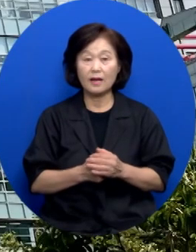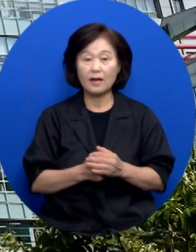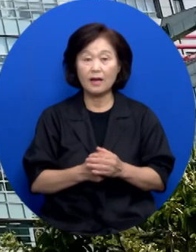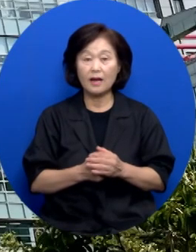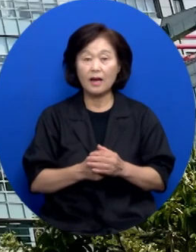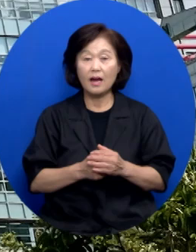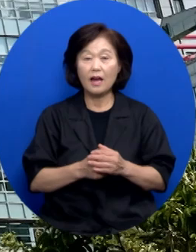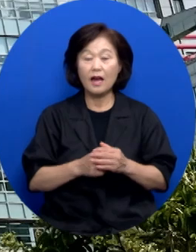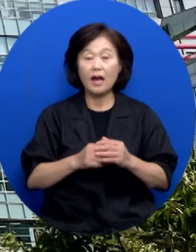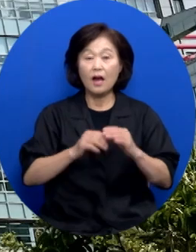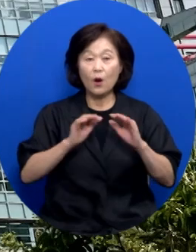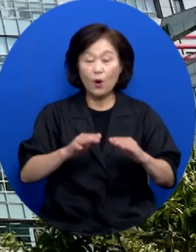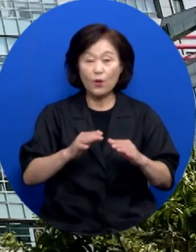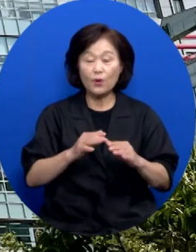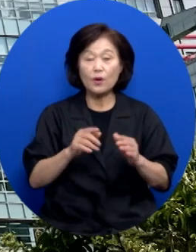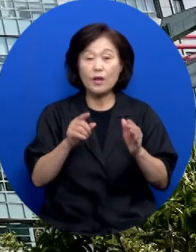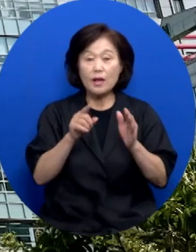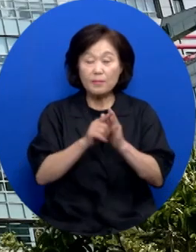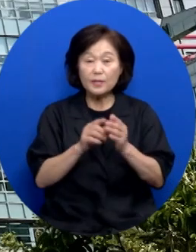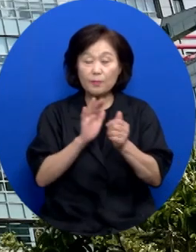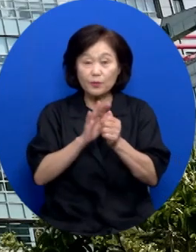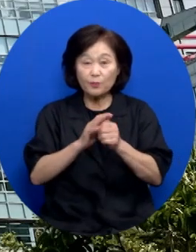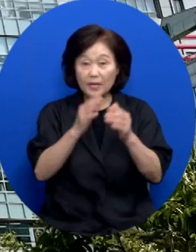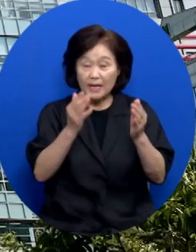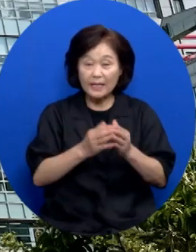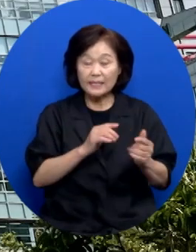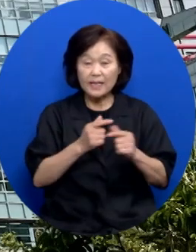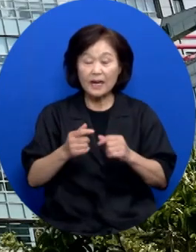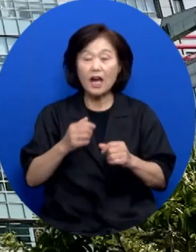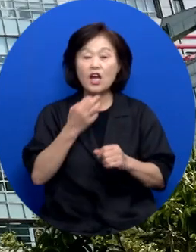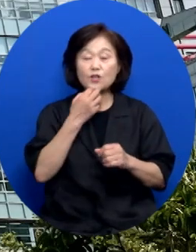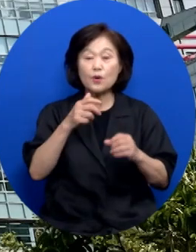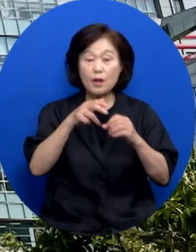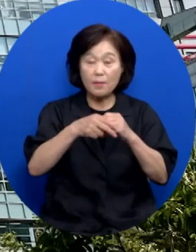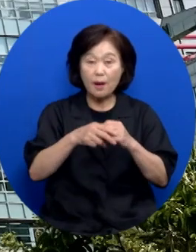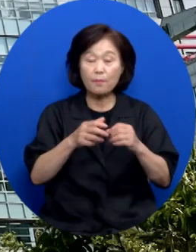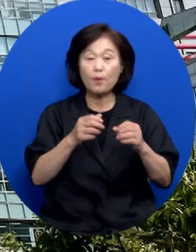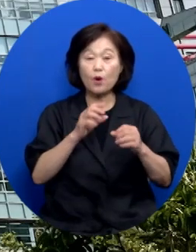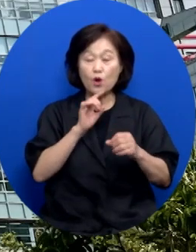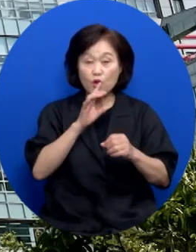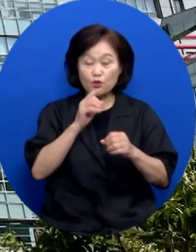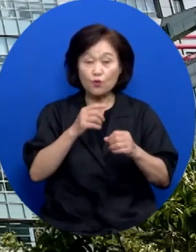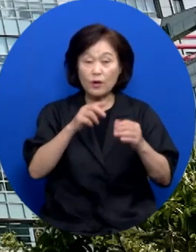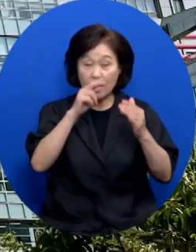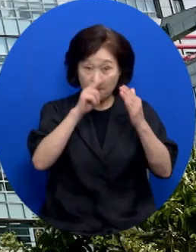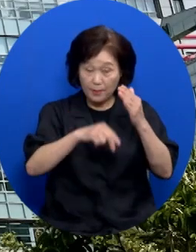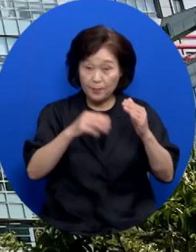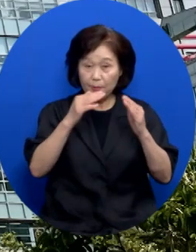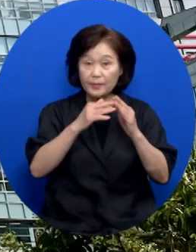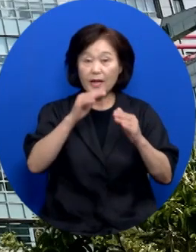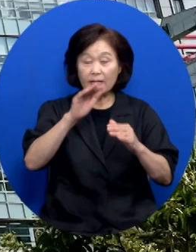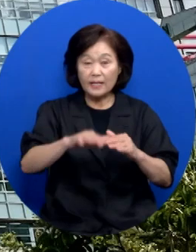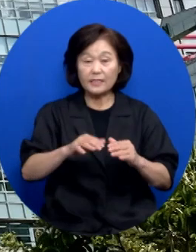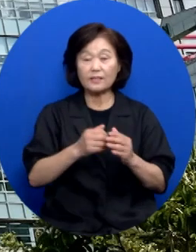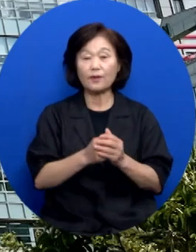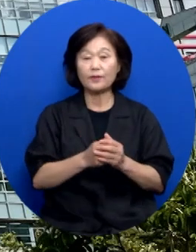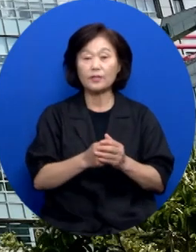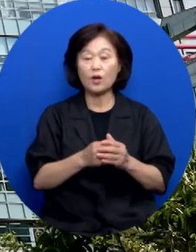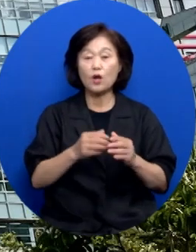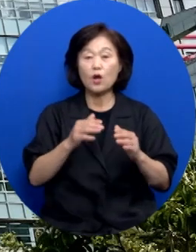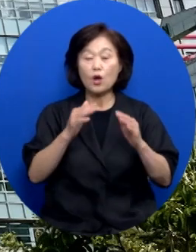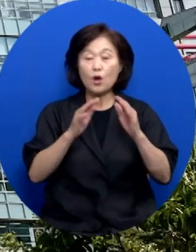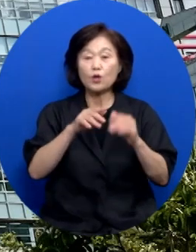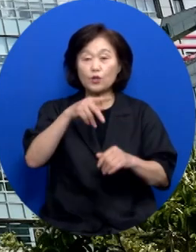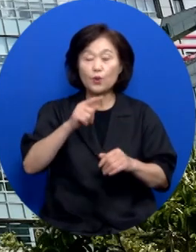어웨이크 코퍼레이션이 오는 19일 서울 마포 중앙도서관에서 청년 크리스천을 위한 오프라인 토크 콘서트 초원의